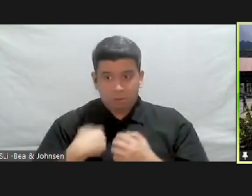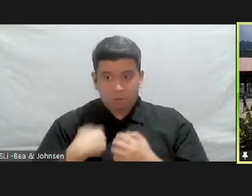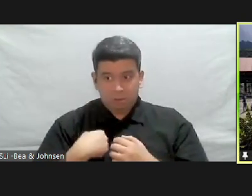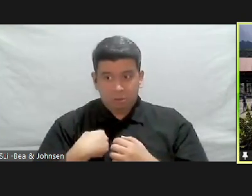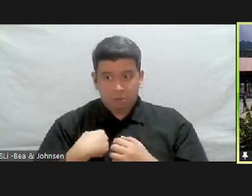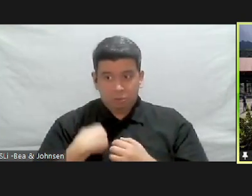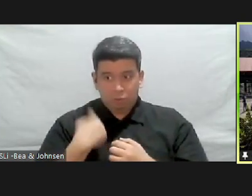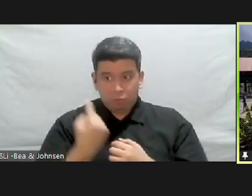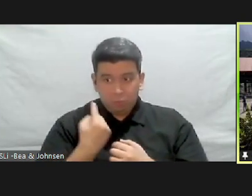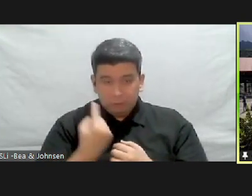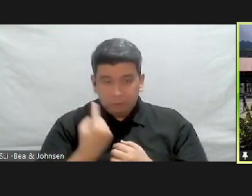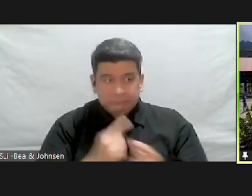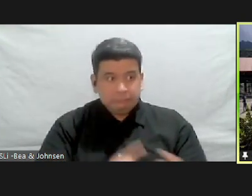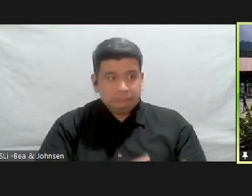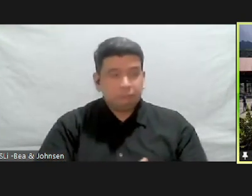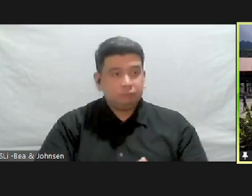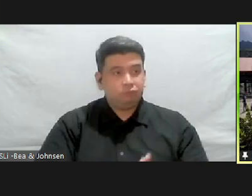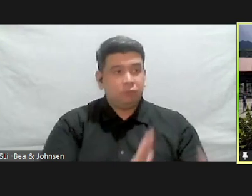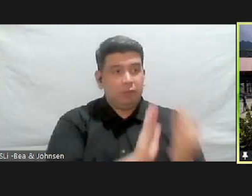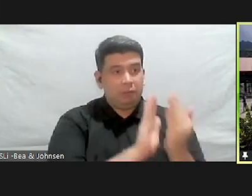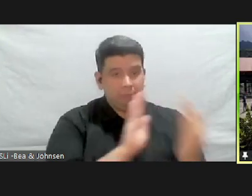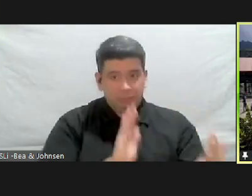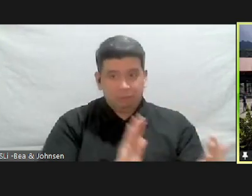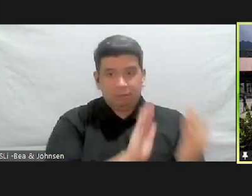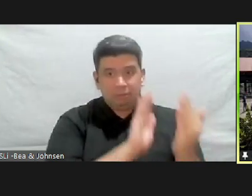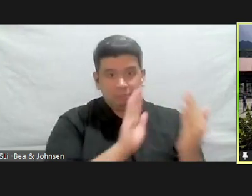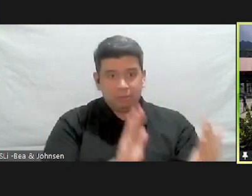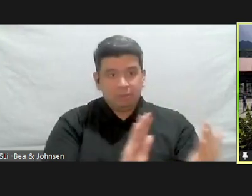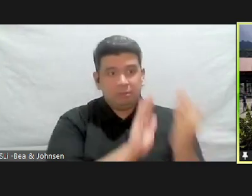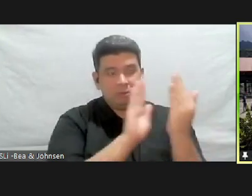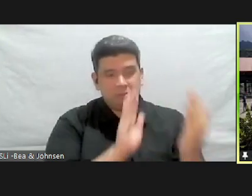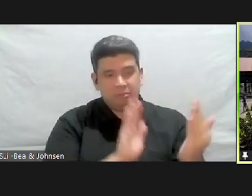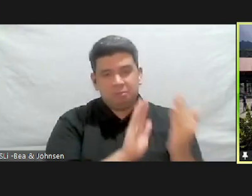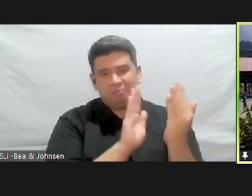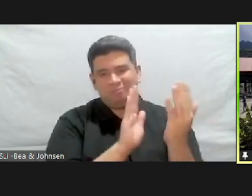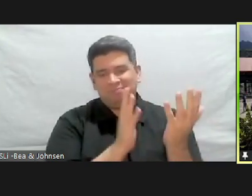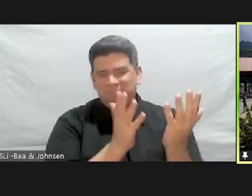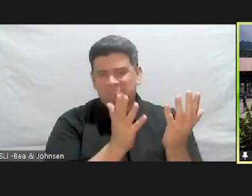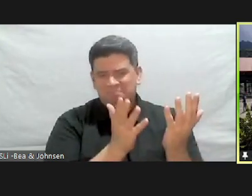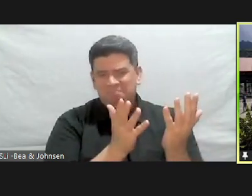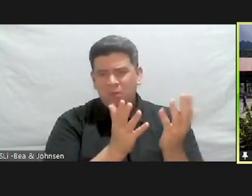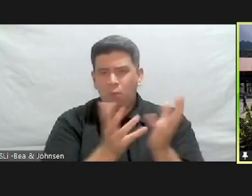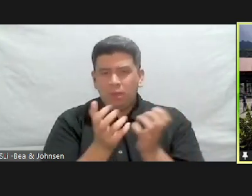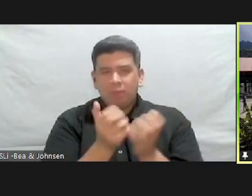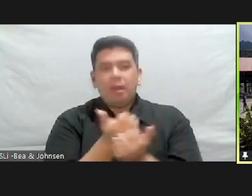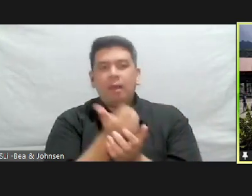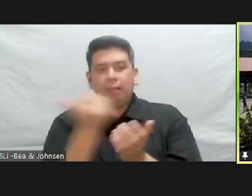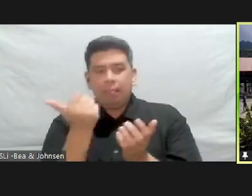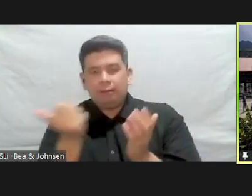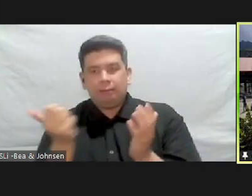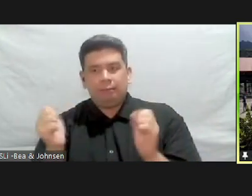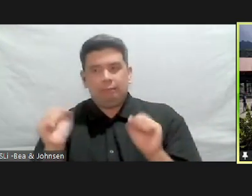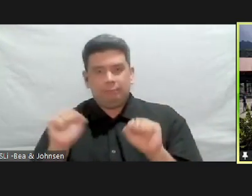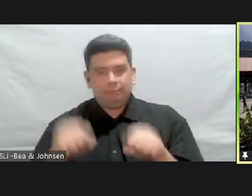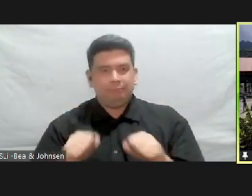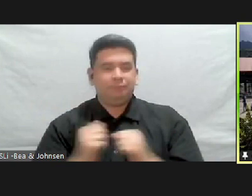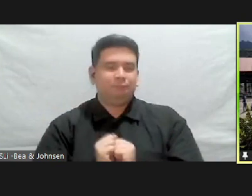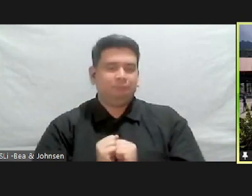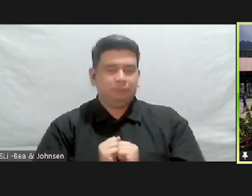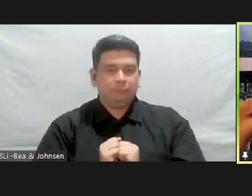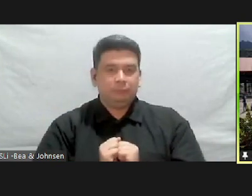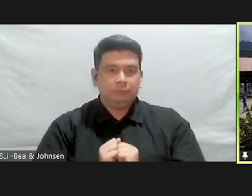Pero we're also doing our best, ano. Natutuwa ako sa UP, for example, na yung mga student council,